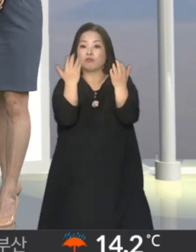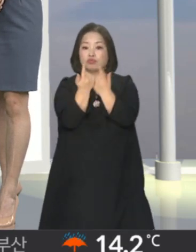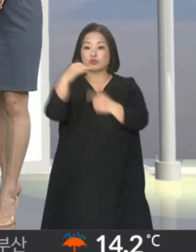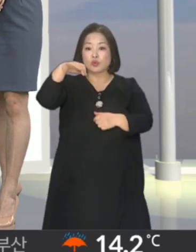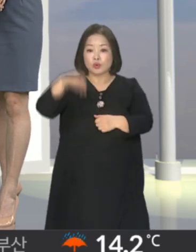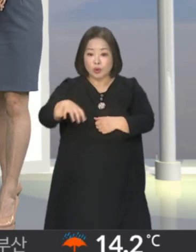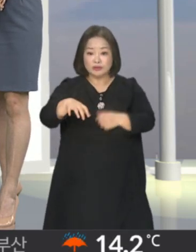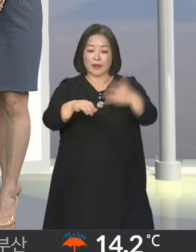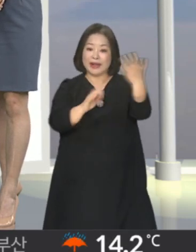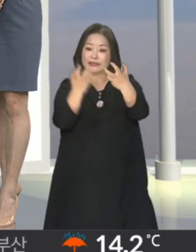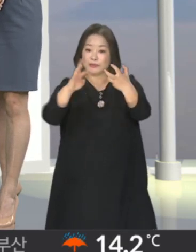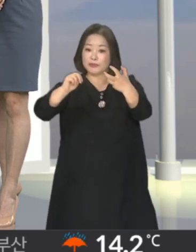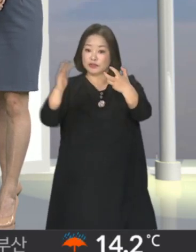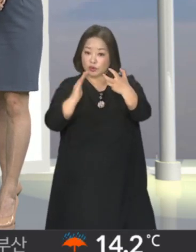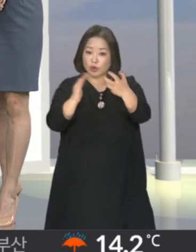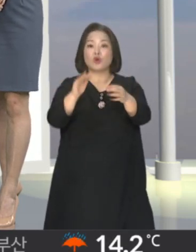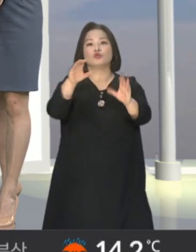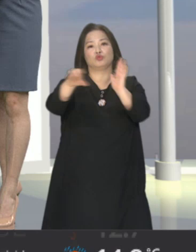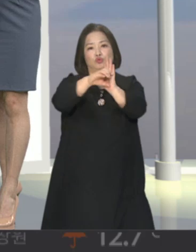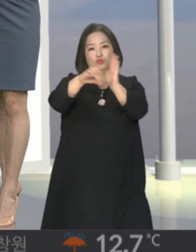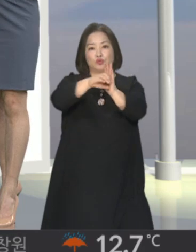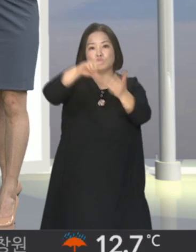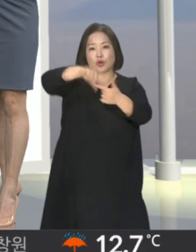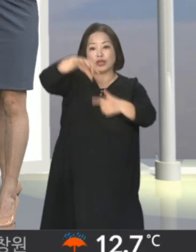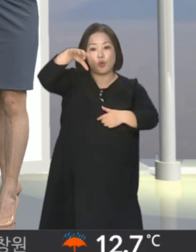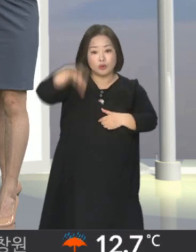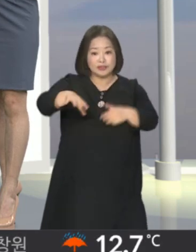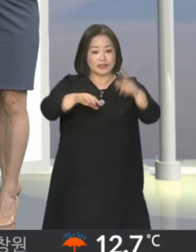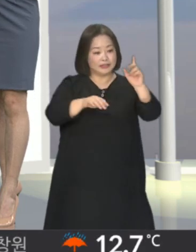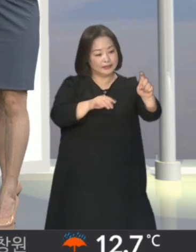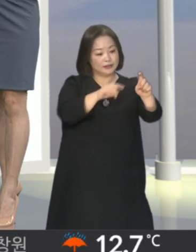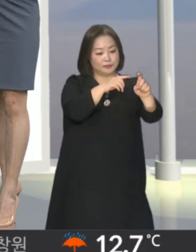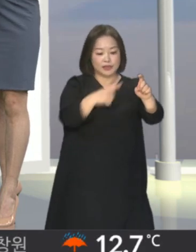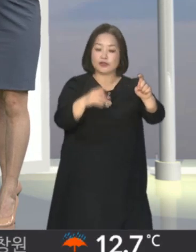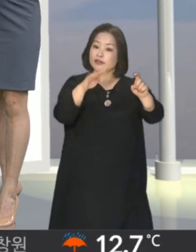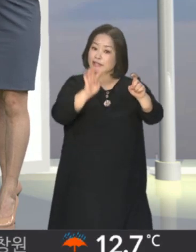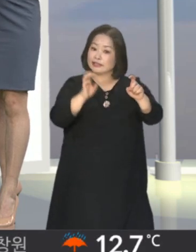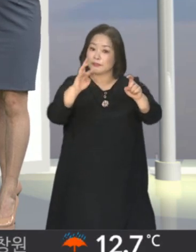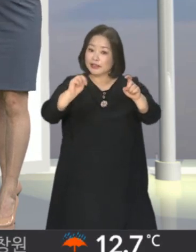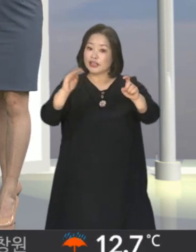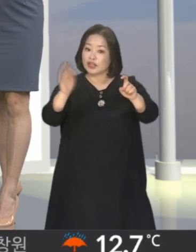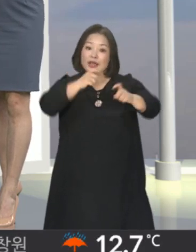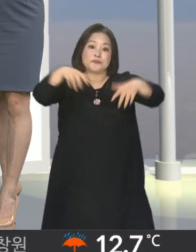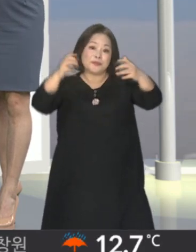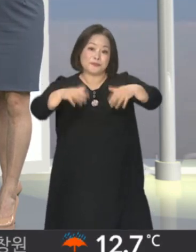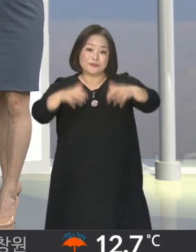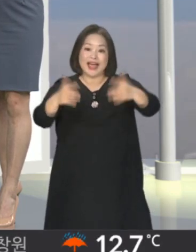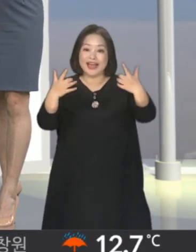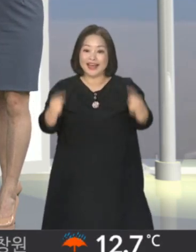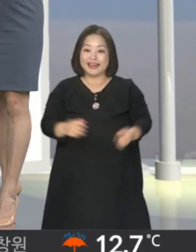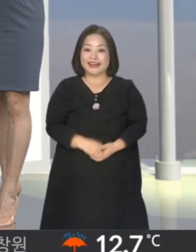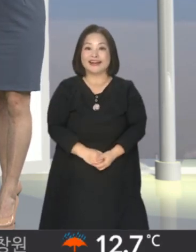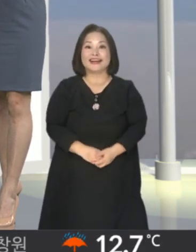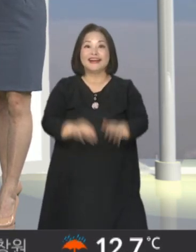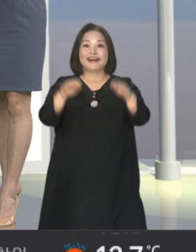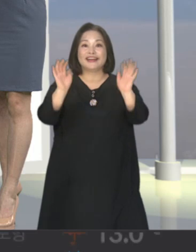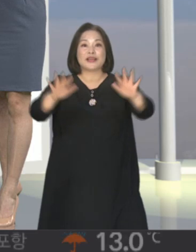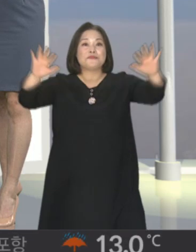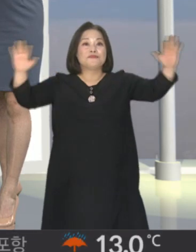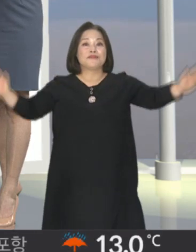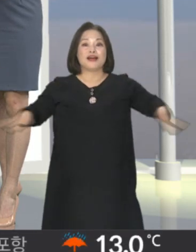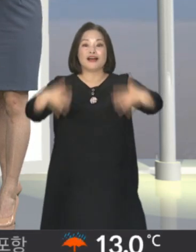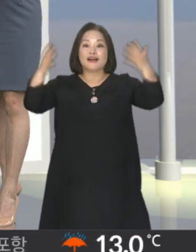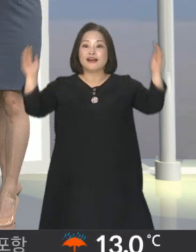최대 80mm, 중부지방과 영남으로 10에서 40mm의 비가 예상됩니다. 강한